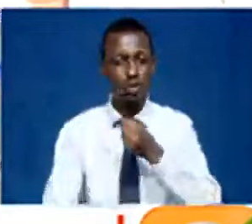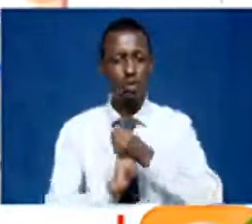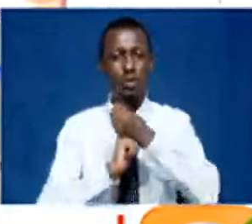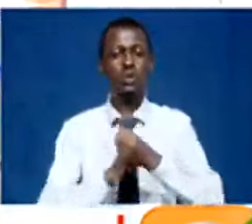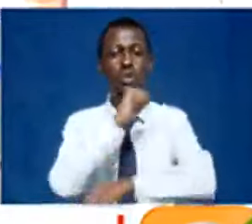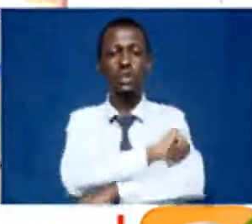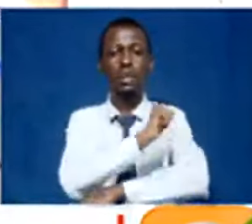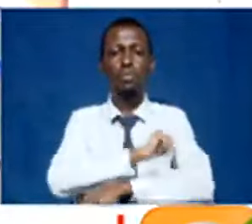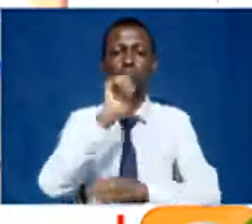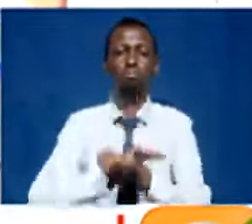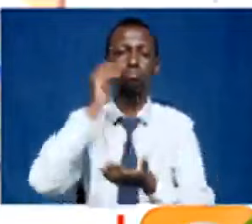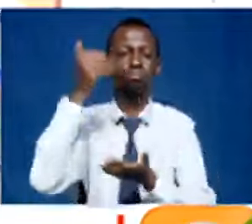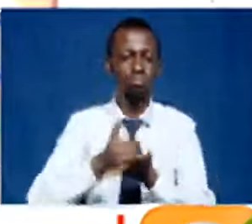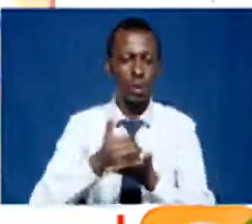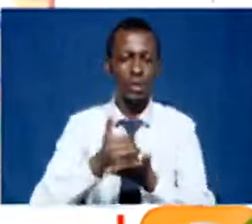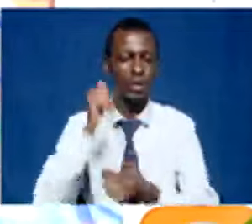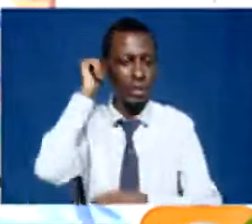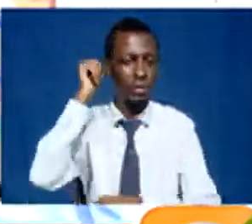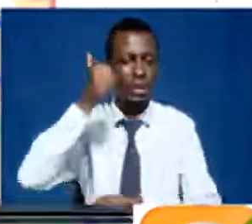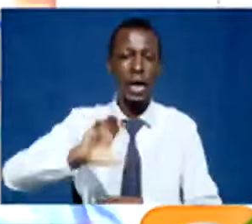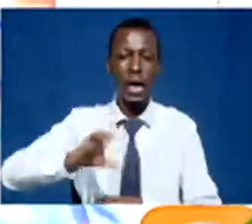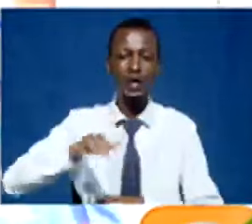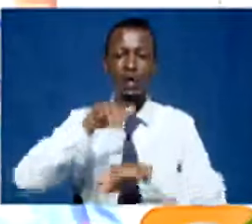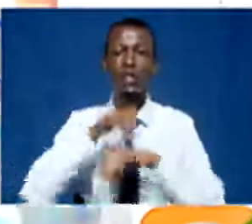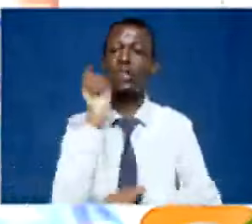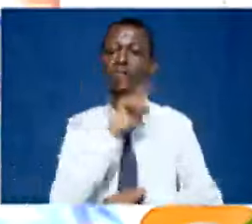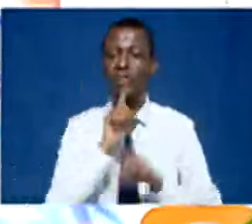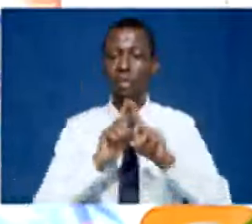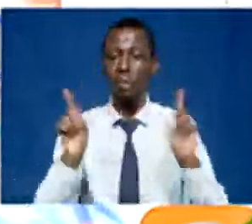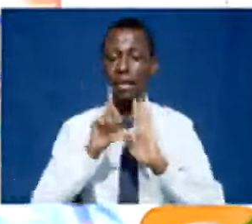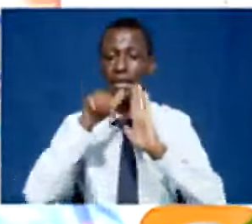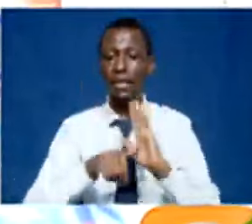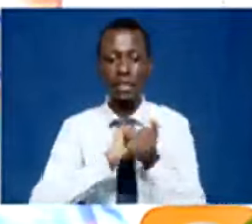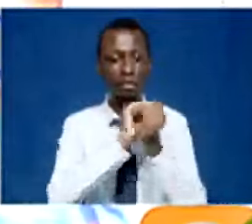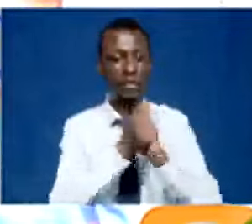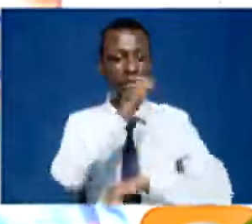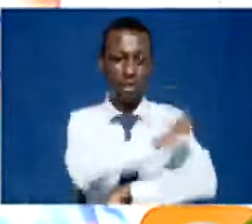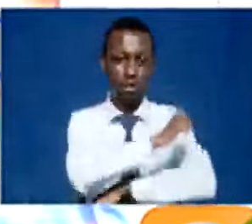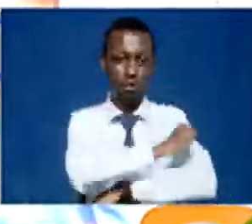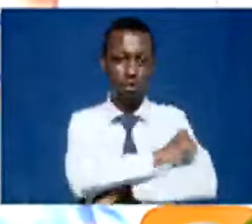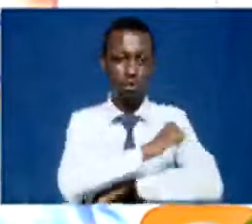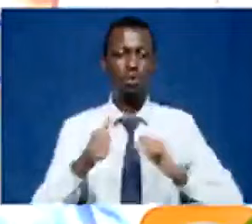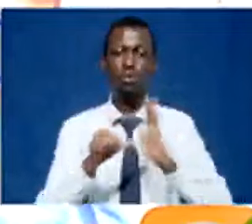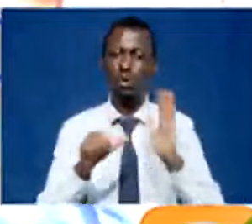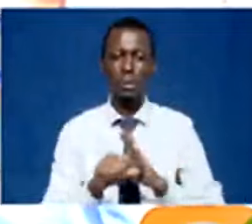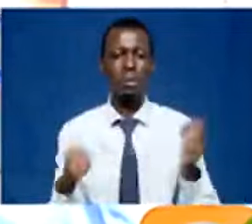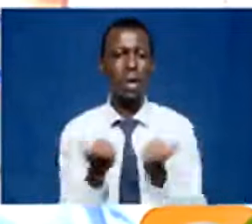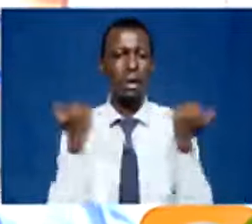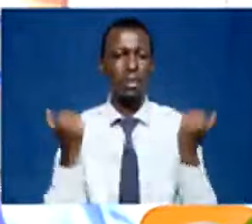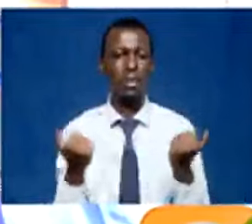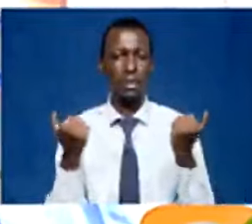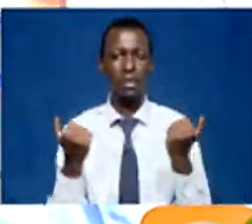County. Nilikuwa nimefanikiwa kuipata, lakini tukaenda kuchange shule, ikaleta shida